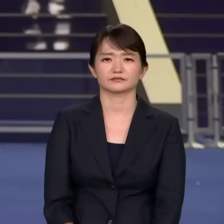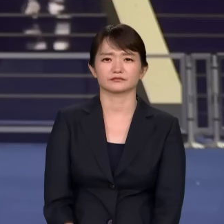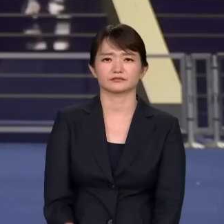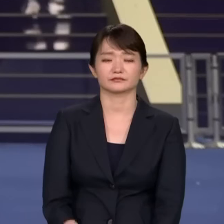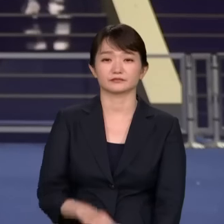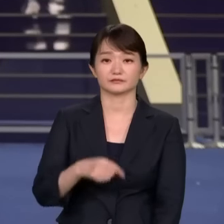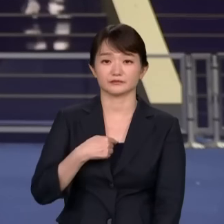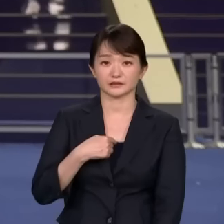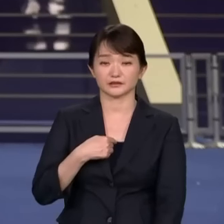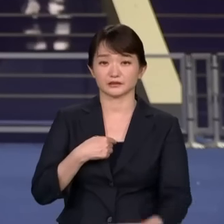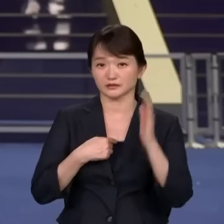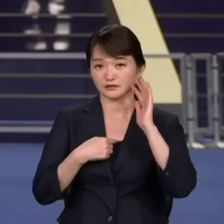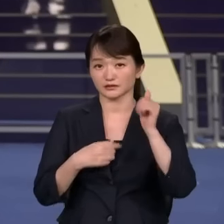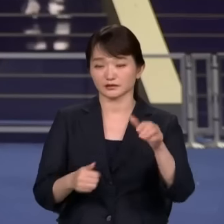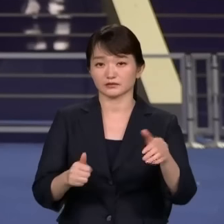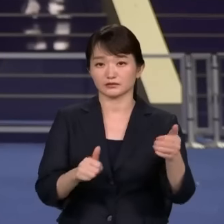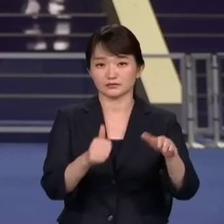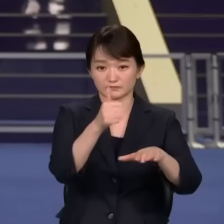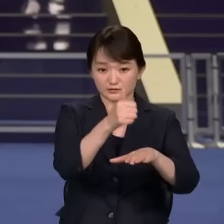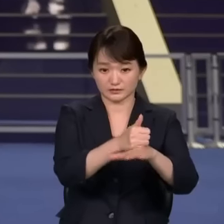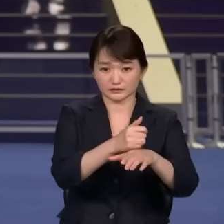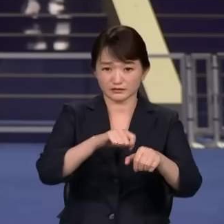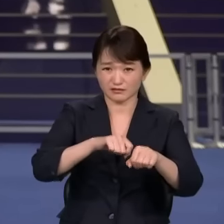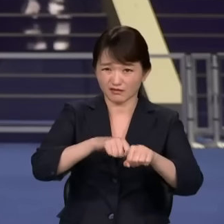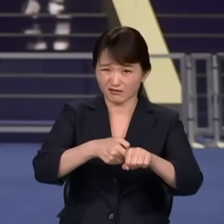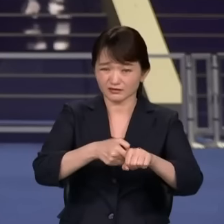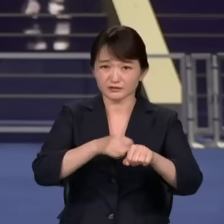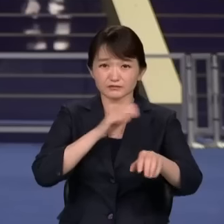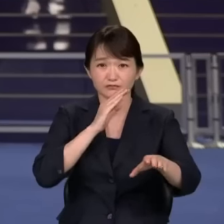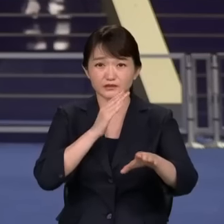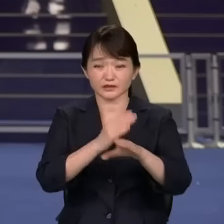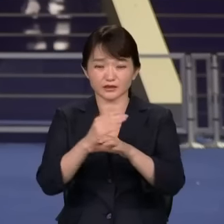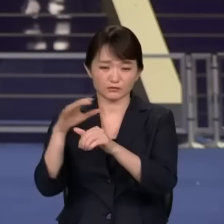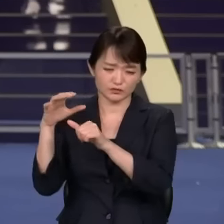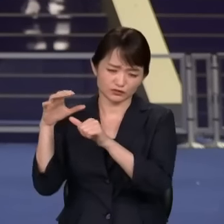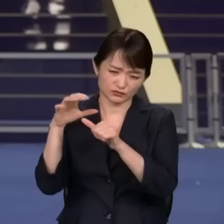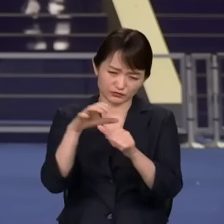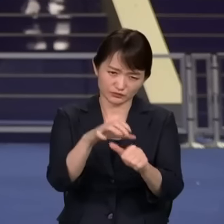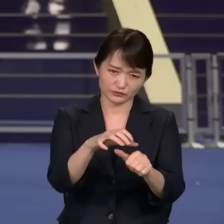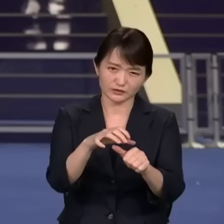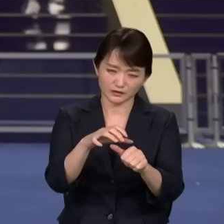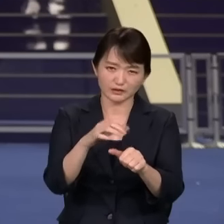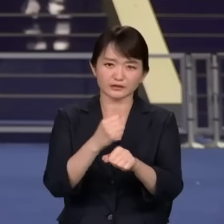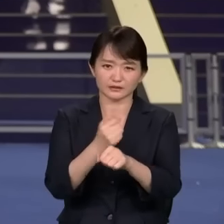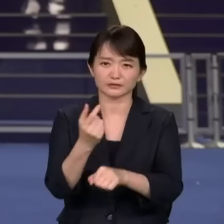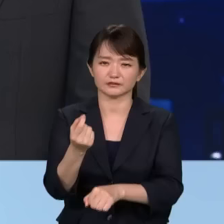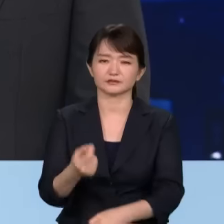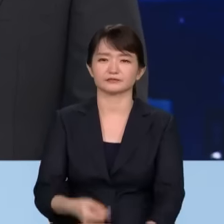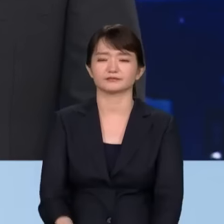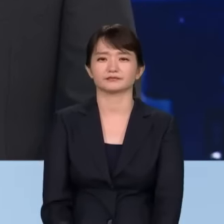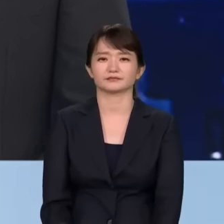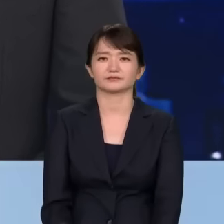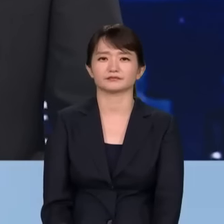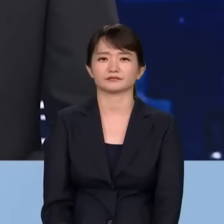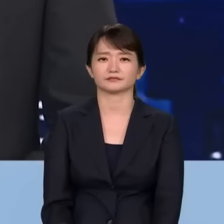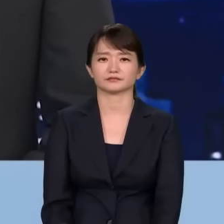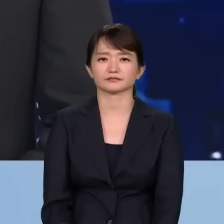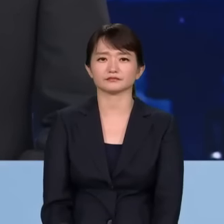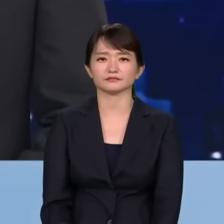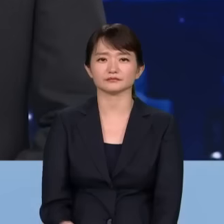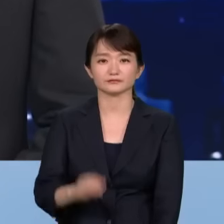자신이 집권하더라도 억제력 강화 중심의 대북 기조를 이어가겠다는 점을 시사한 걸로 풀이됩니다. 네,